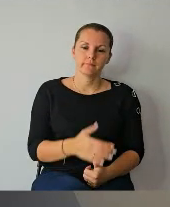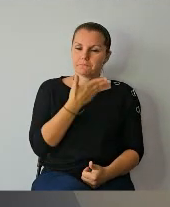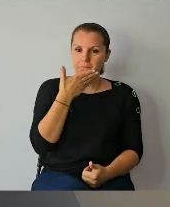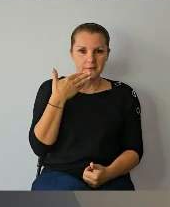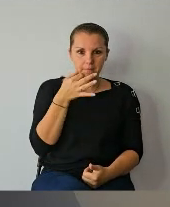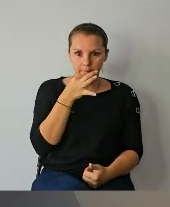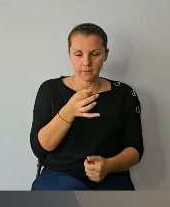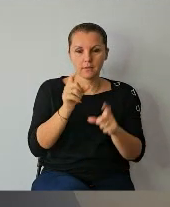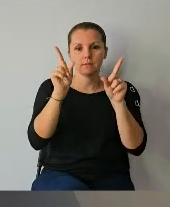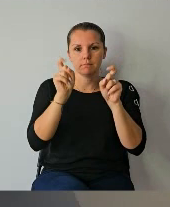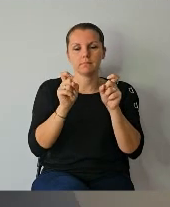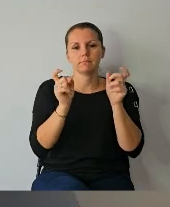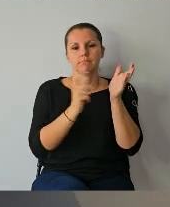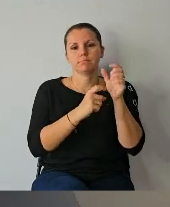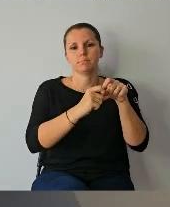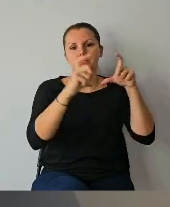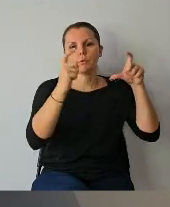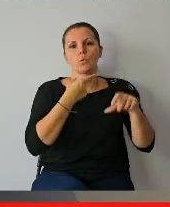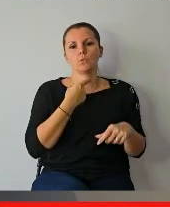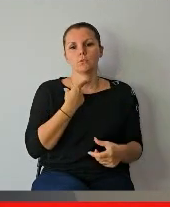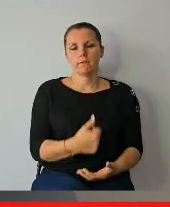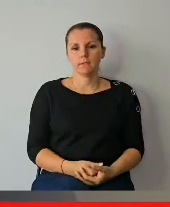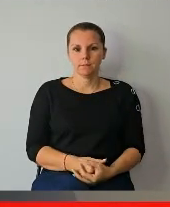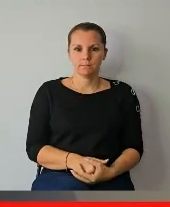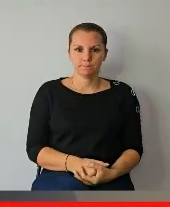Nie ma pytań. Bardzo proszę o pana do głosowania.